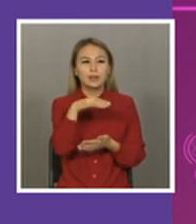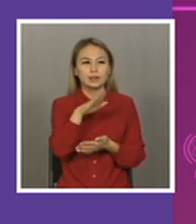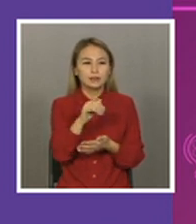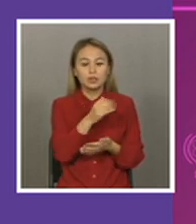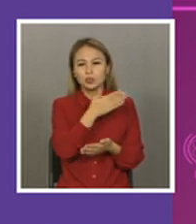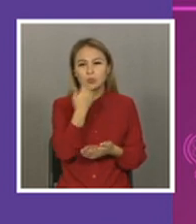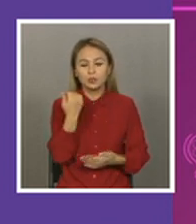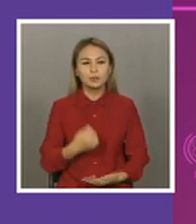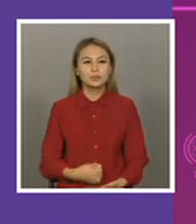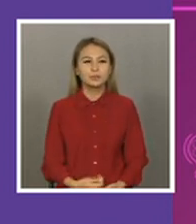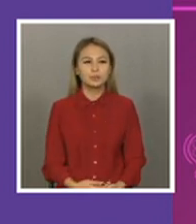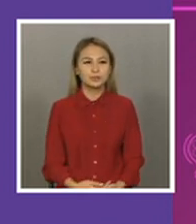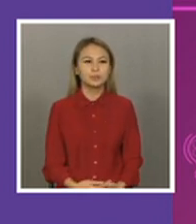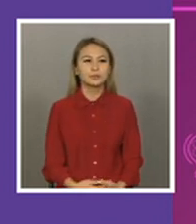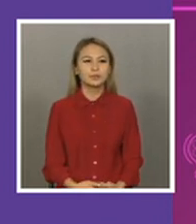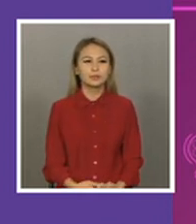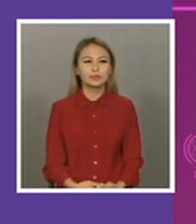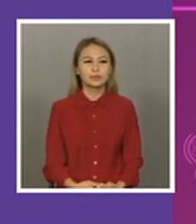Қане, ойланамыз?